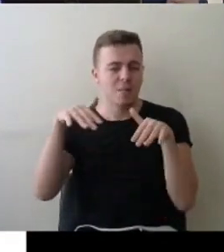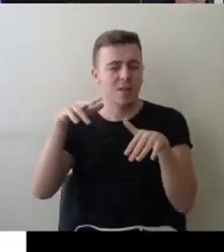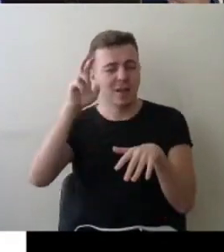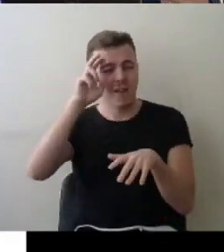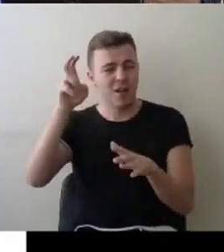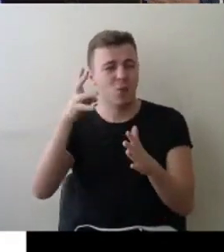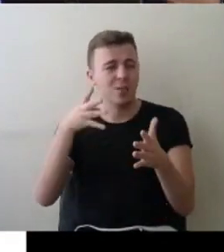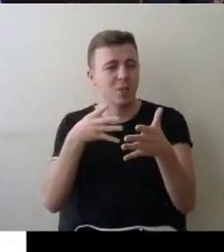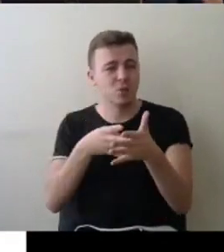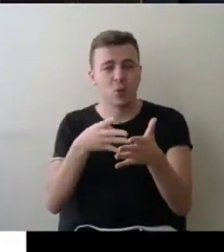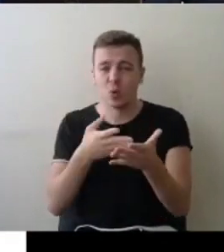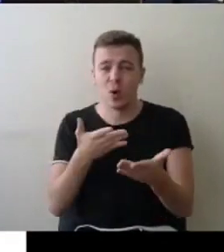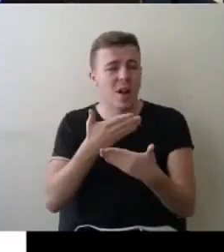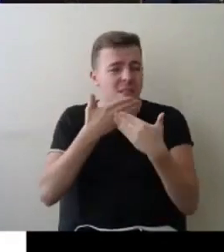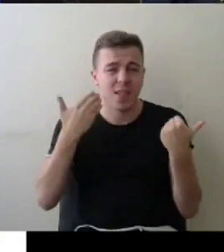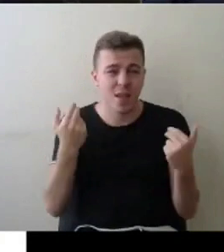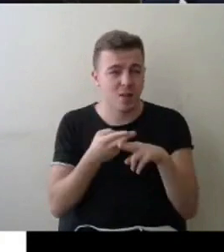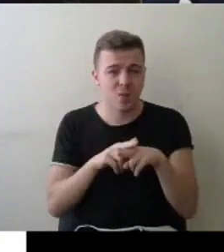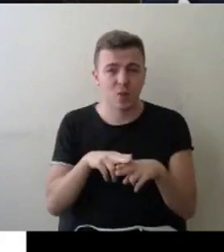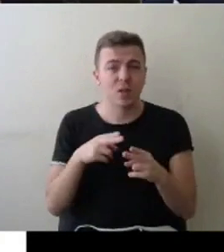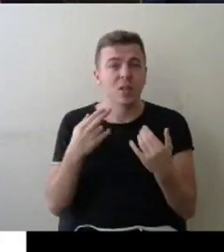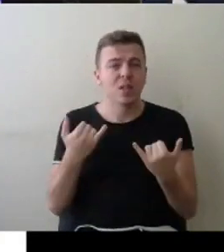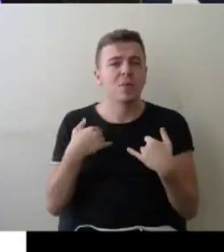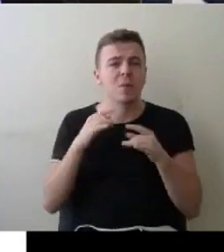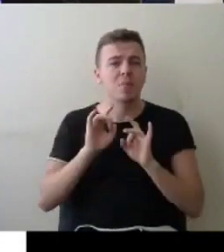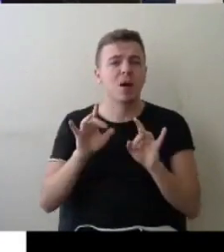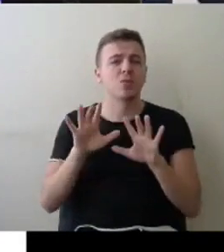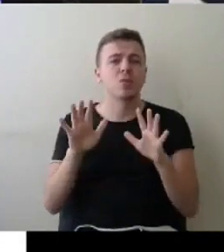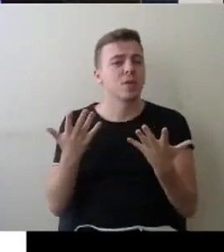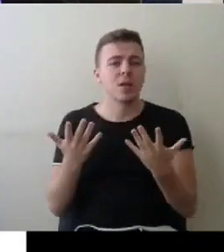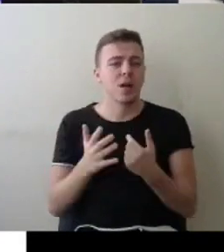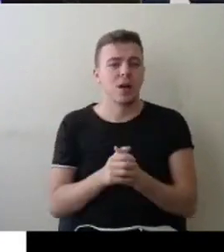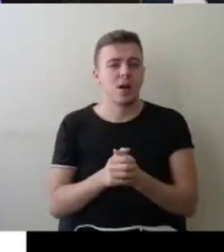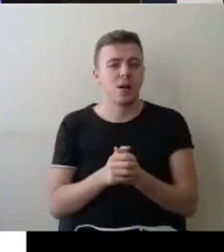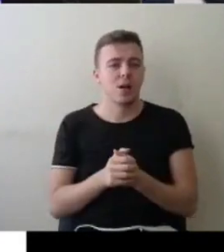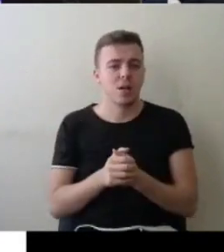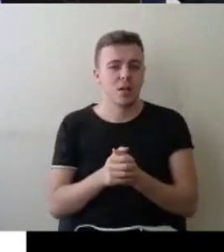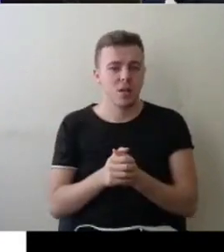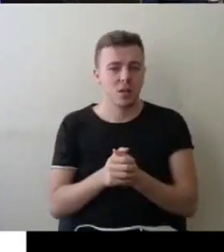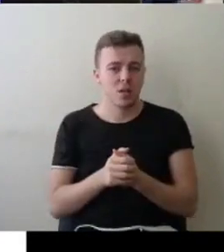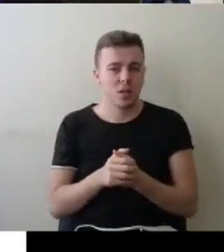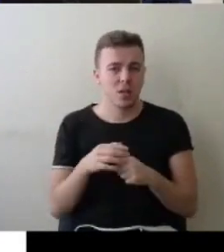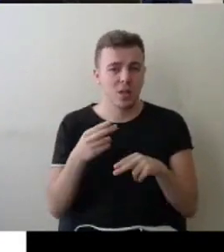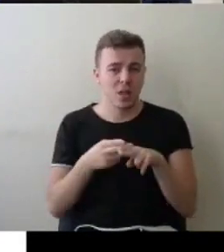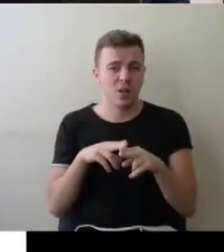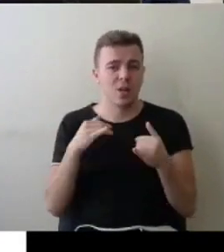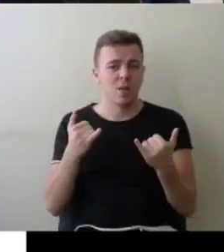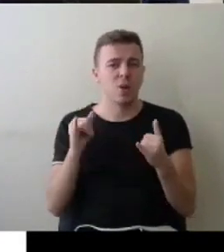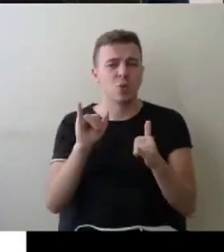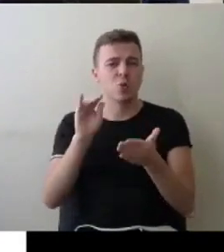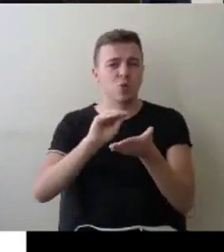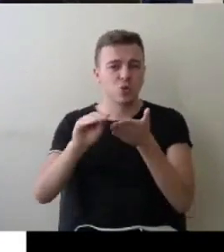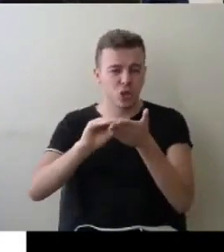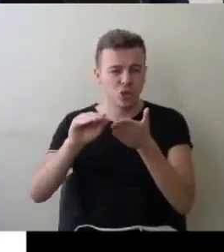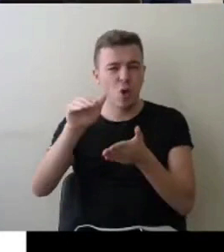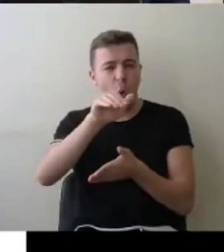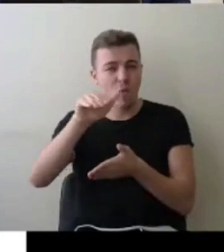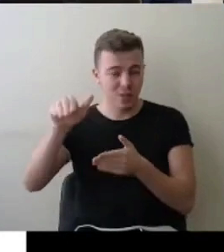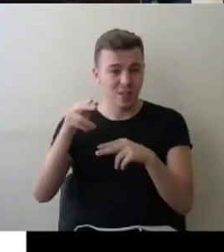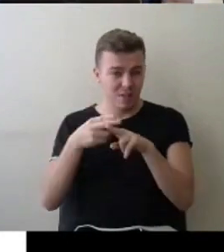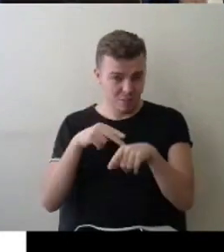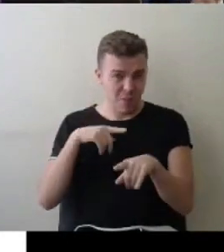neegzistuoja. Tai apie ką man kalbėti? Tik tai apie tai, kas užrašyta kažkur tai formaliai, ant